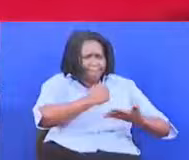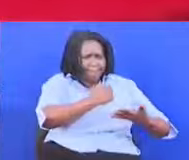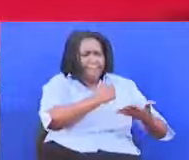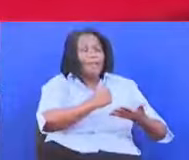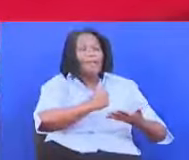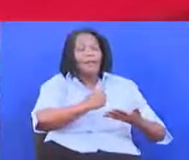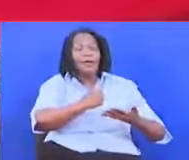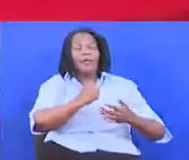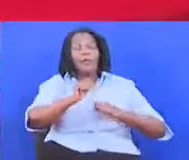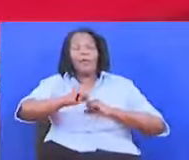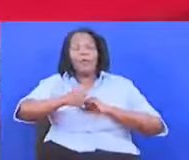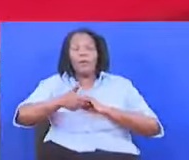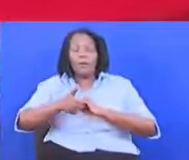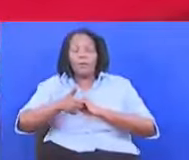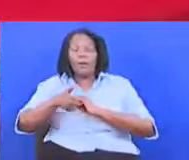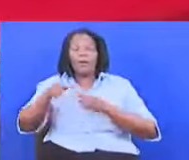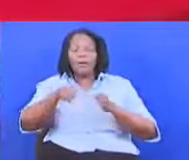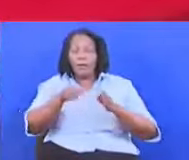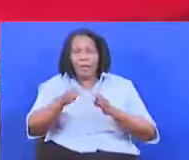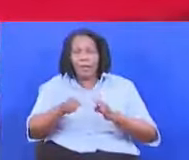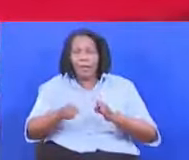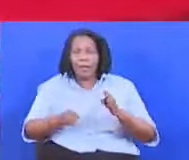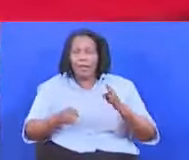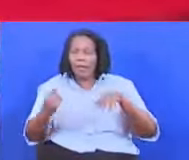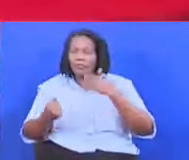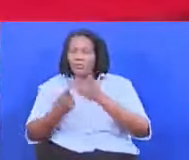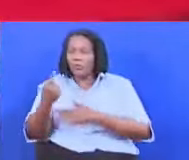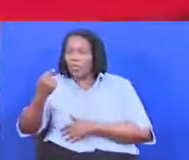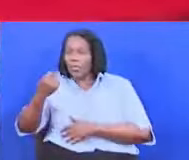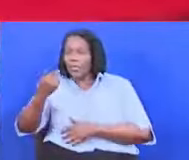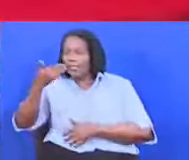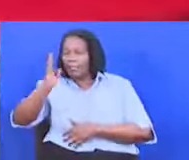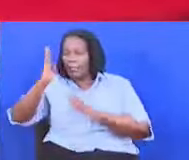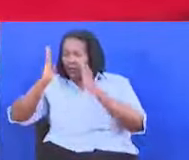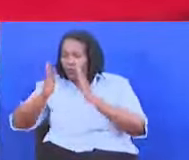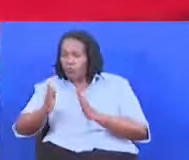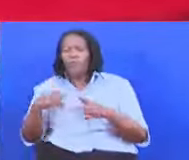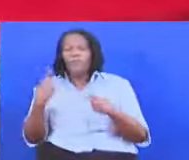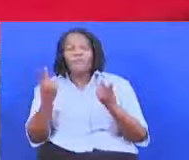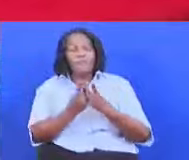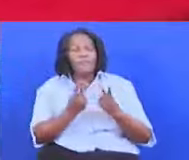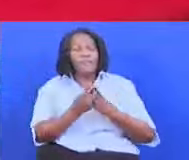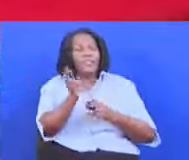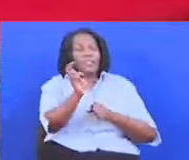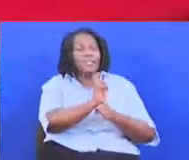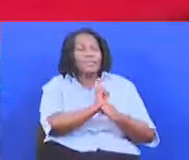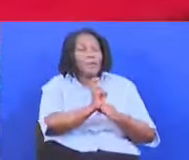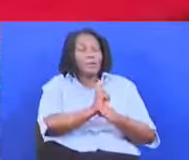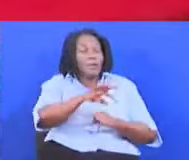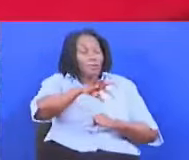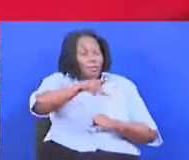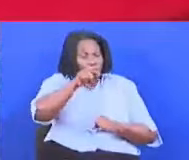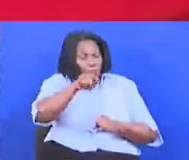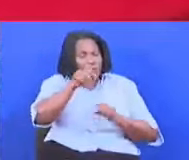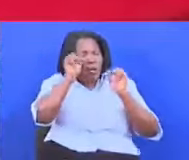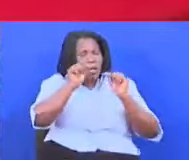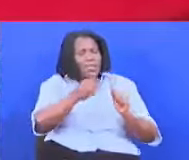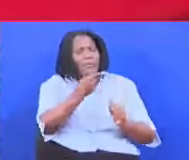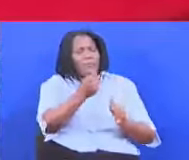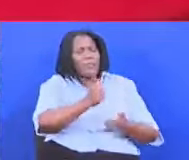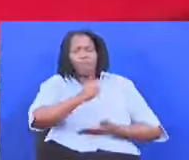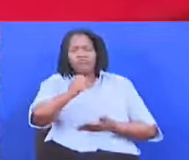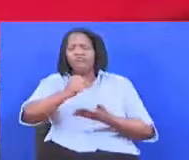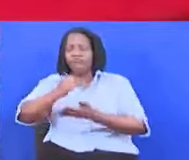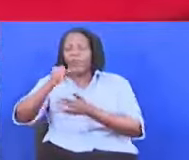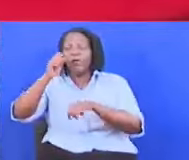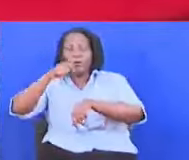kutoka serikali kuu, lakini kutoka katika serikali ya mkoa zinapatikana kwa wakati ili